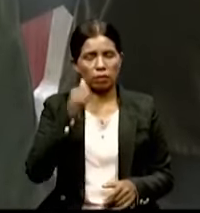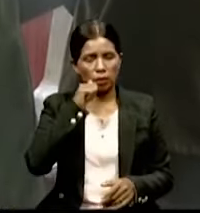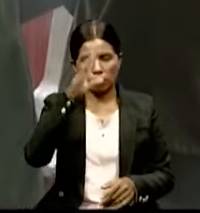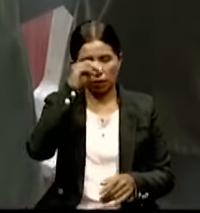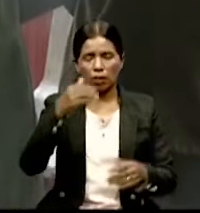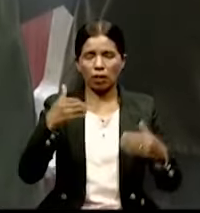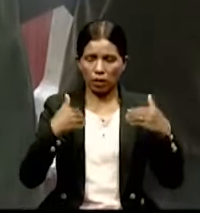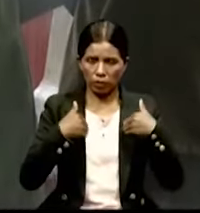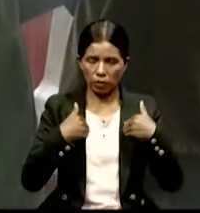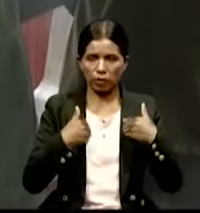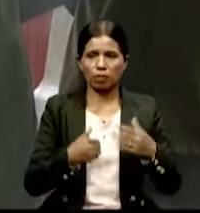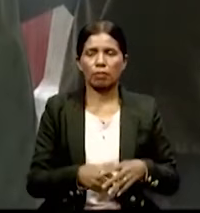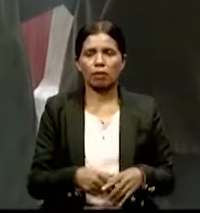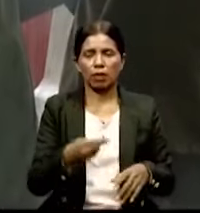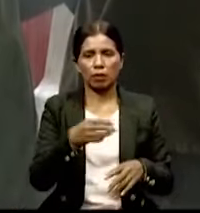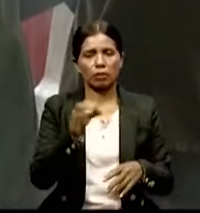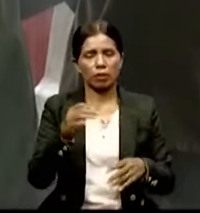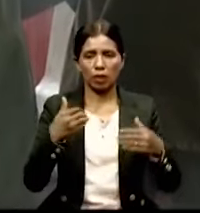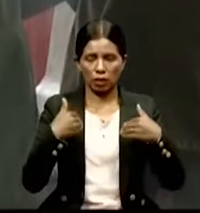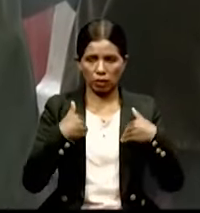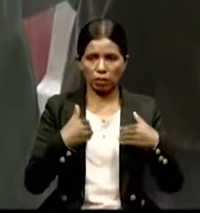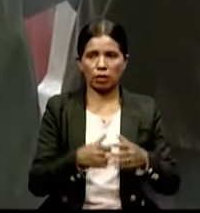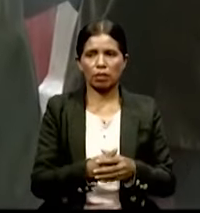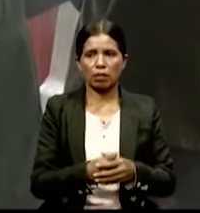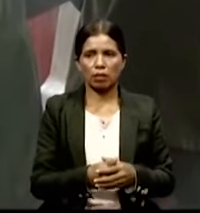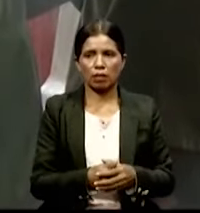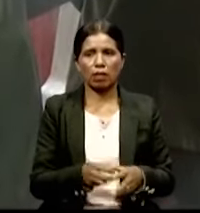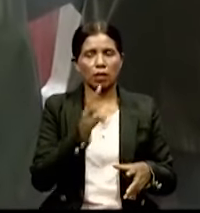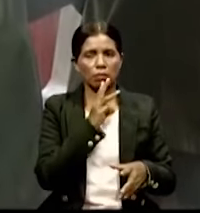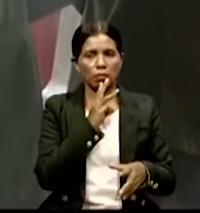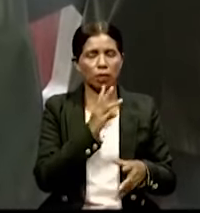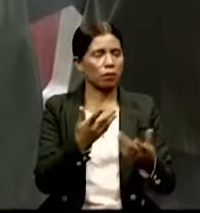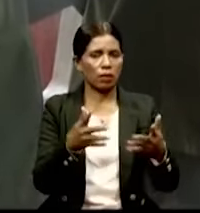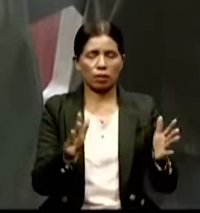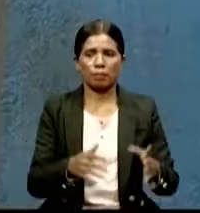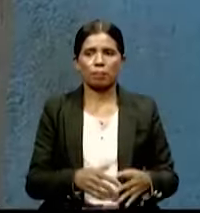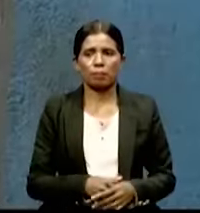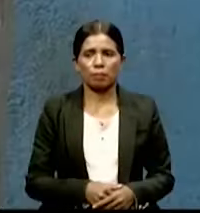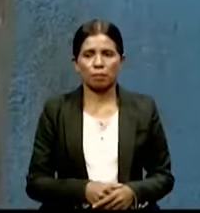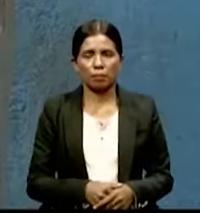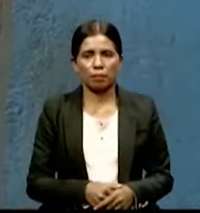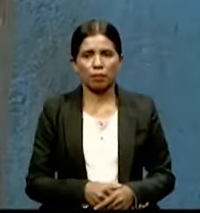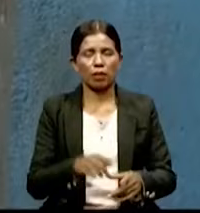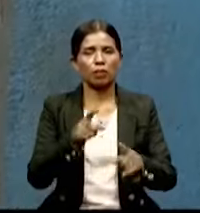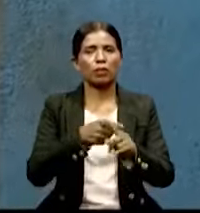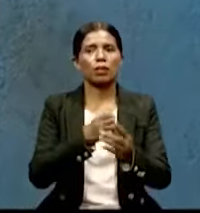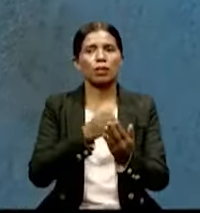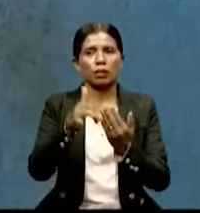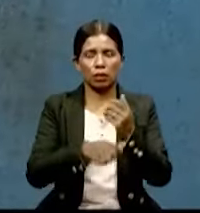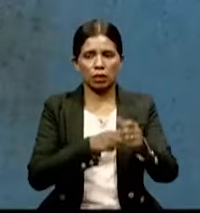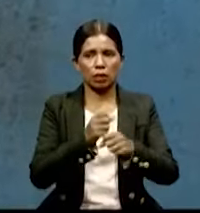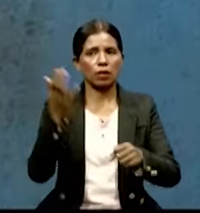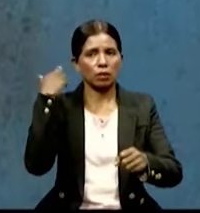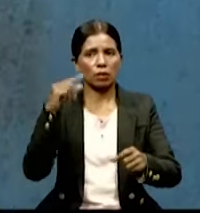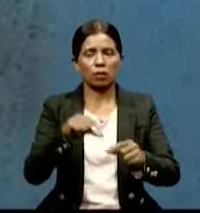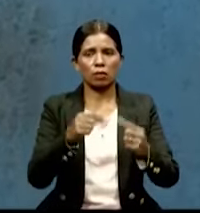hotu ane suficiente suficiente su ke bema kala sera para Ia fulan Julio tinang kotuk ekipa guara